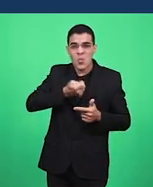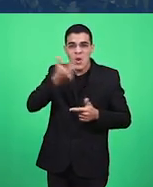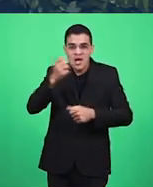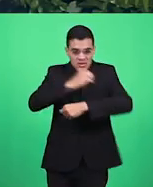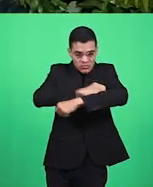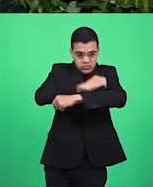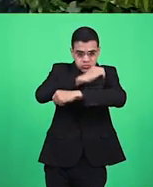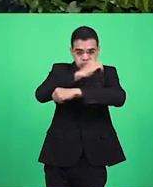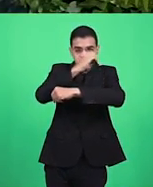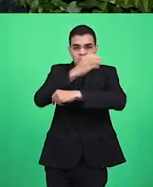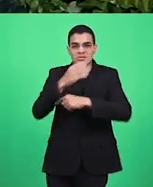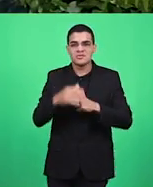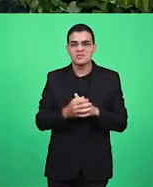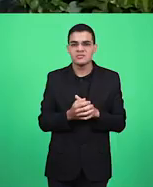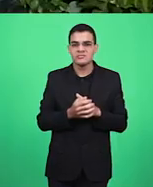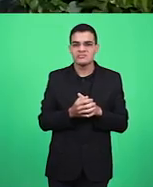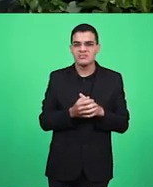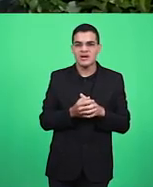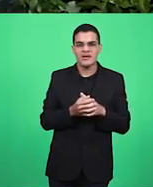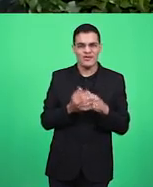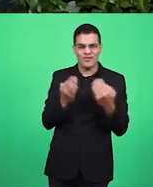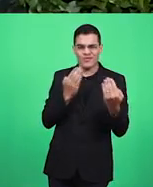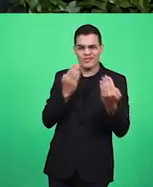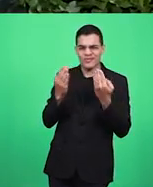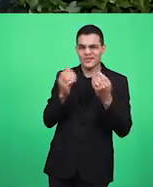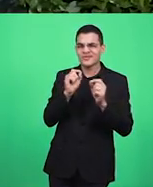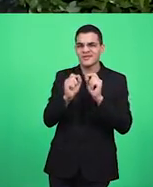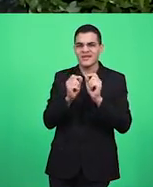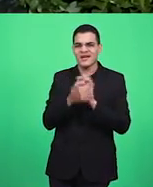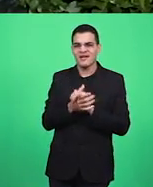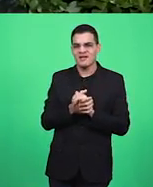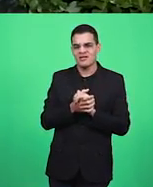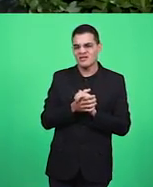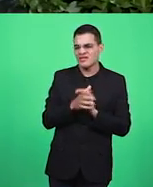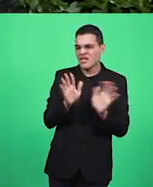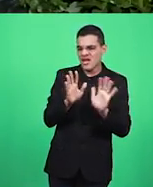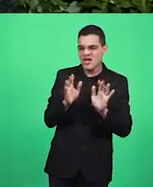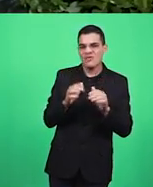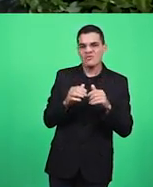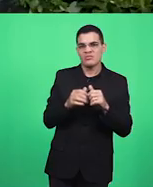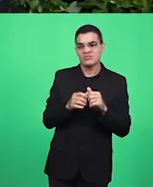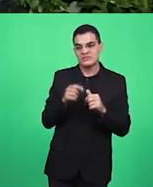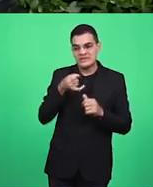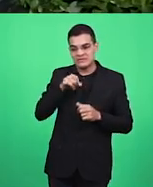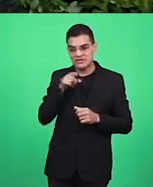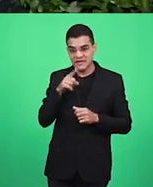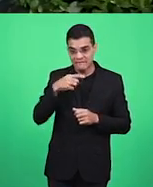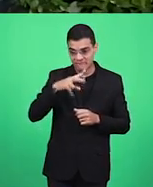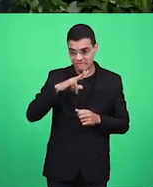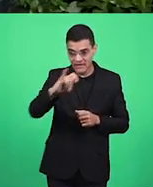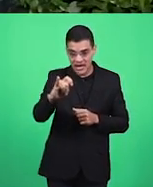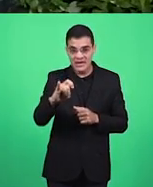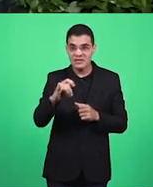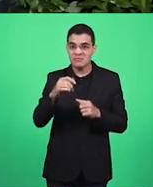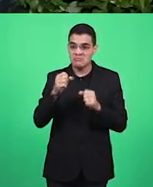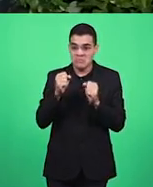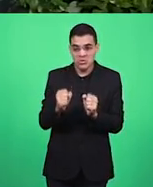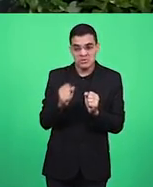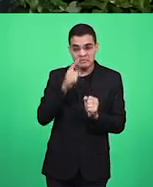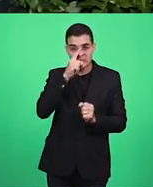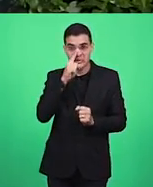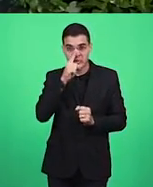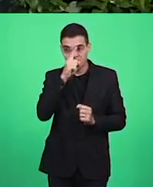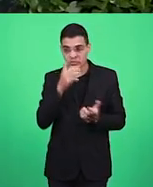уже склонился к вечеру. Как сказали, ты можешь Um assaltante. Столкнуться